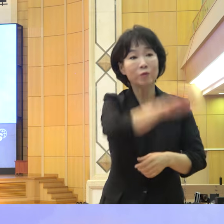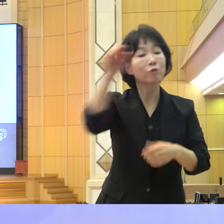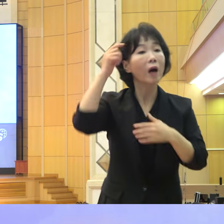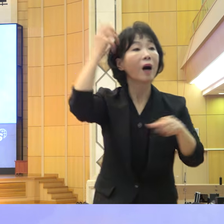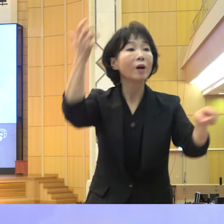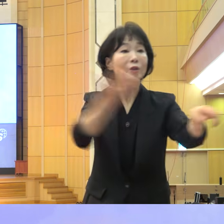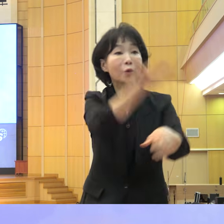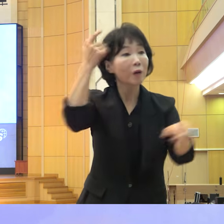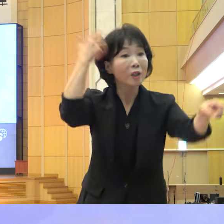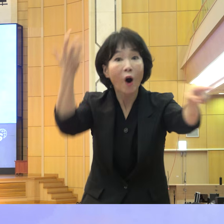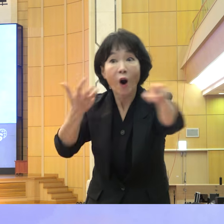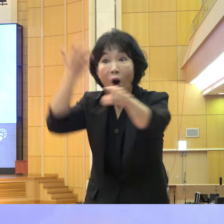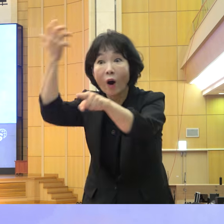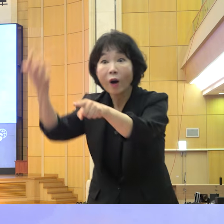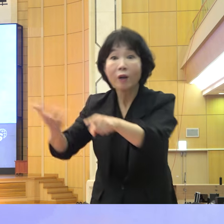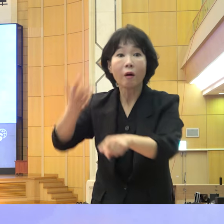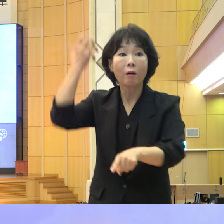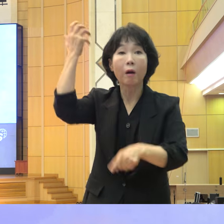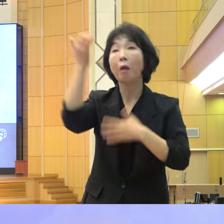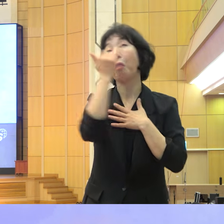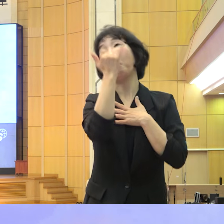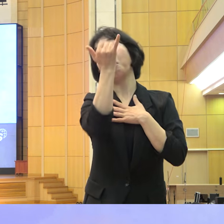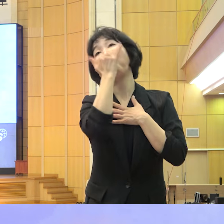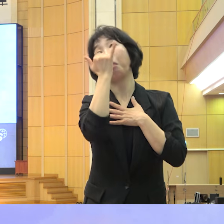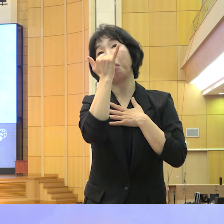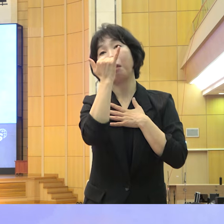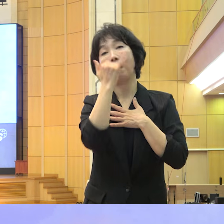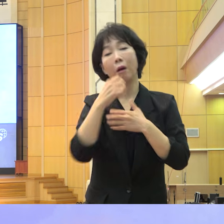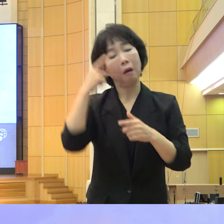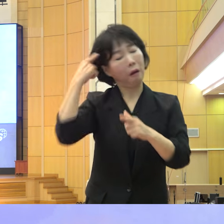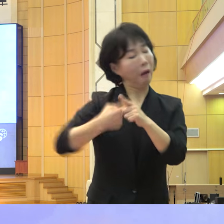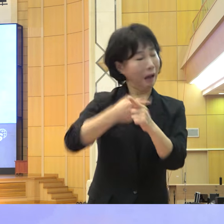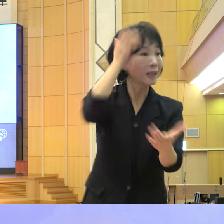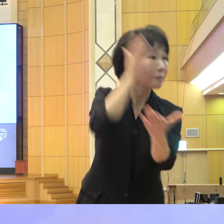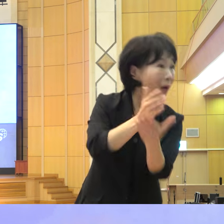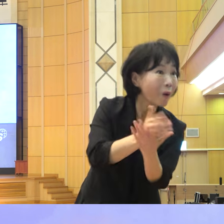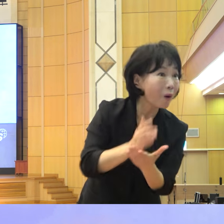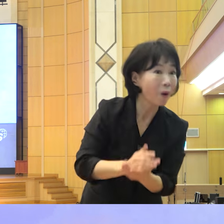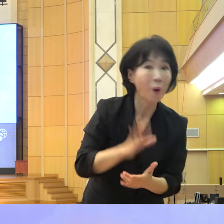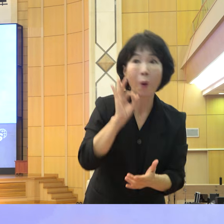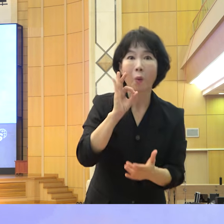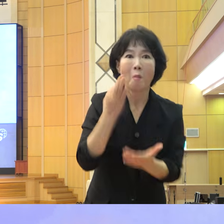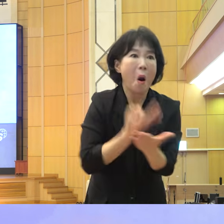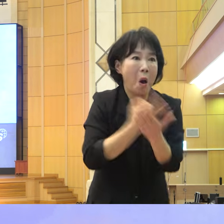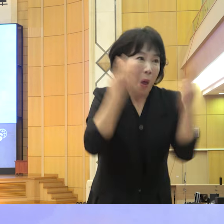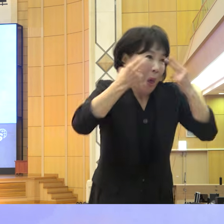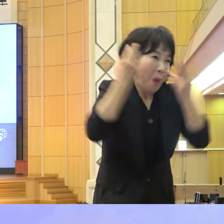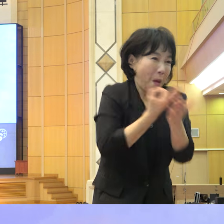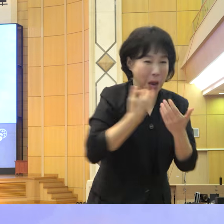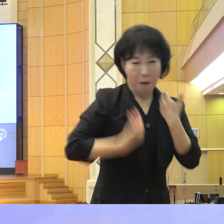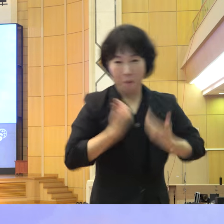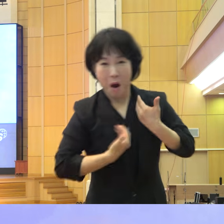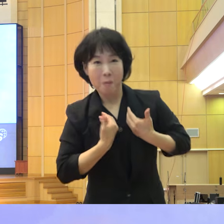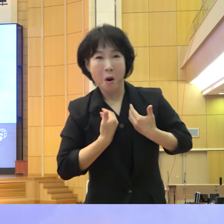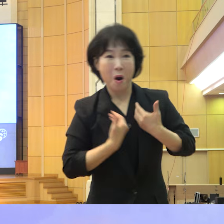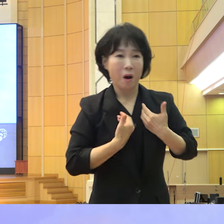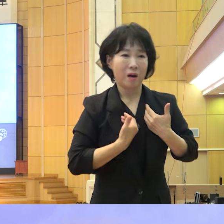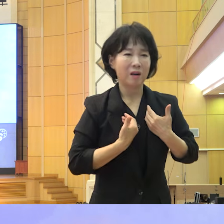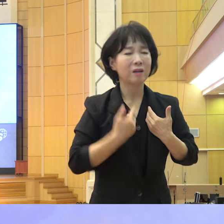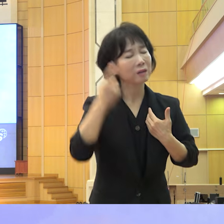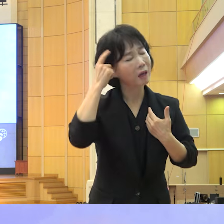영적으로 잠자거나 기도한다 하더라도 현재 살아가는 것이 급급해가지고 현재 있는 문제만 놓고